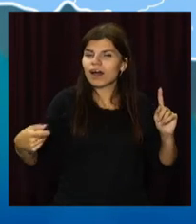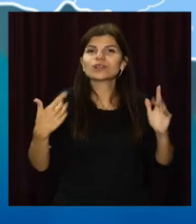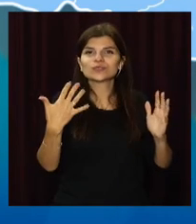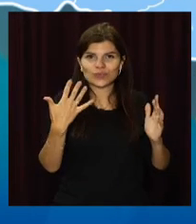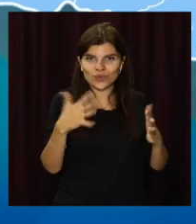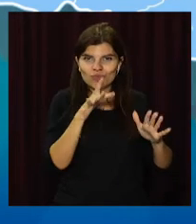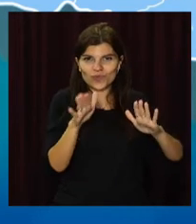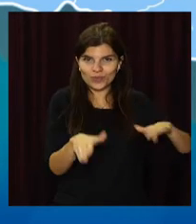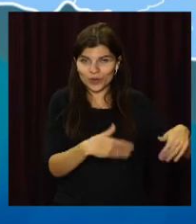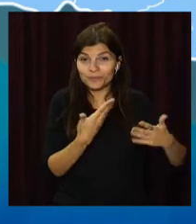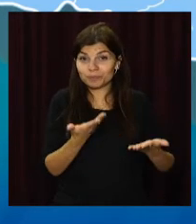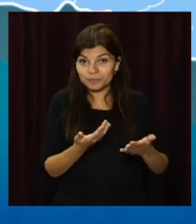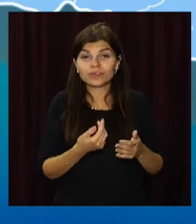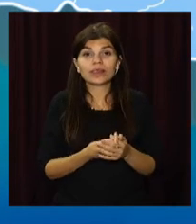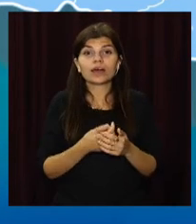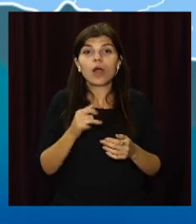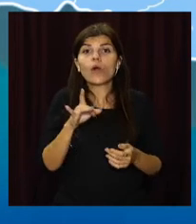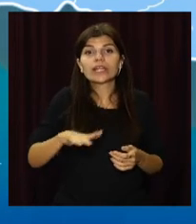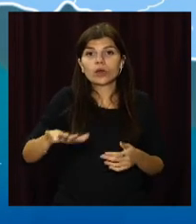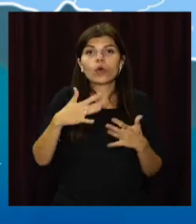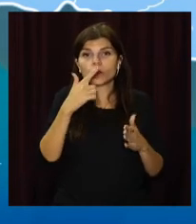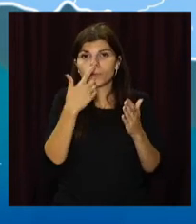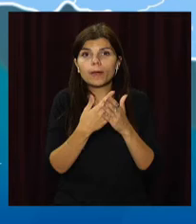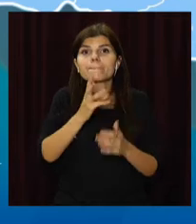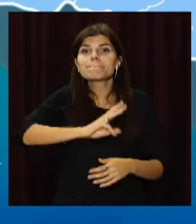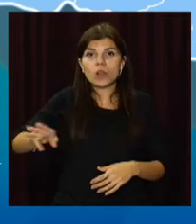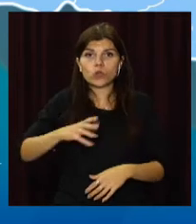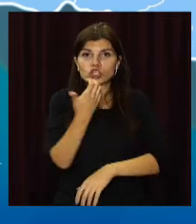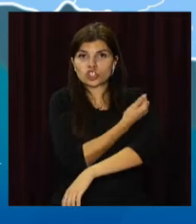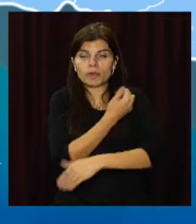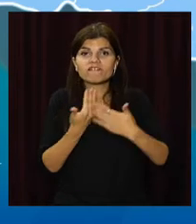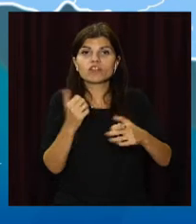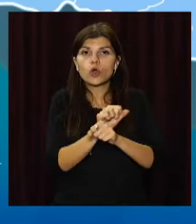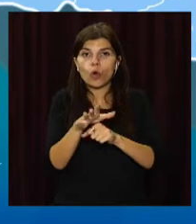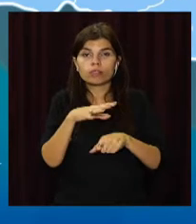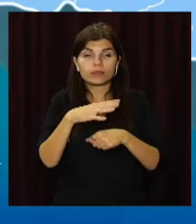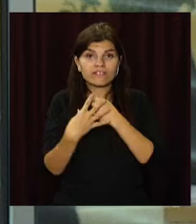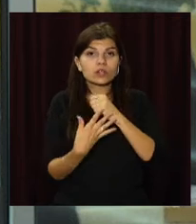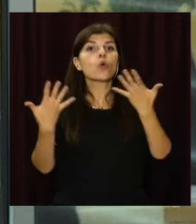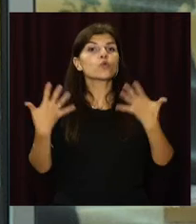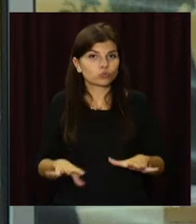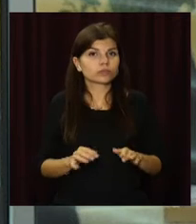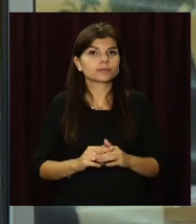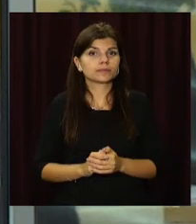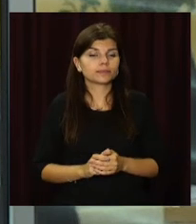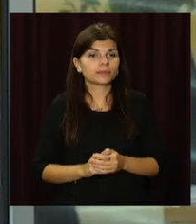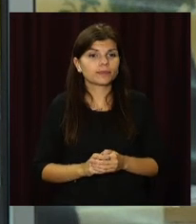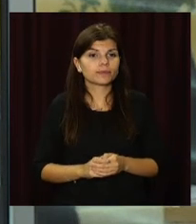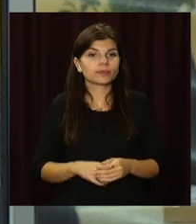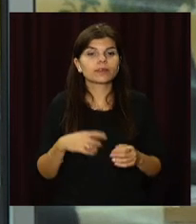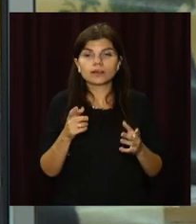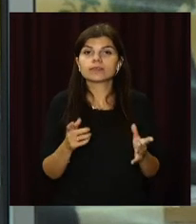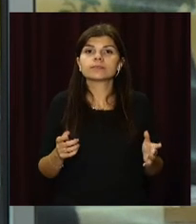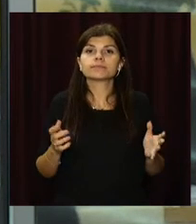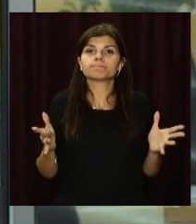133 тисячі мешканців. У регіоні зробили вже понад мільйон щеплень від COVID-19. Сформувати і